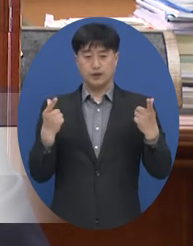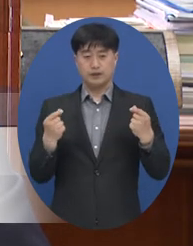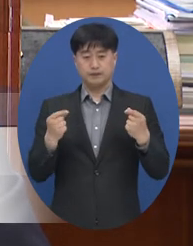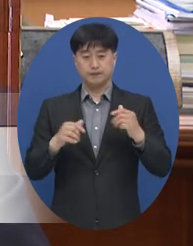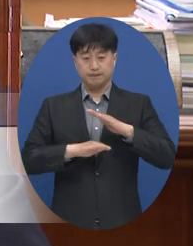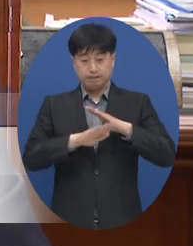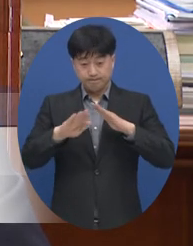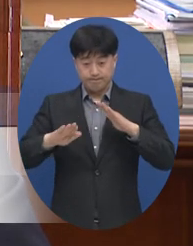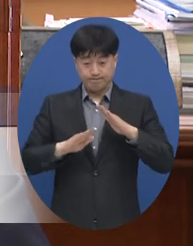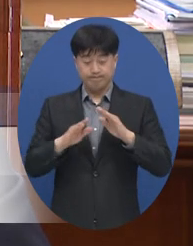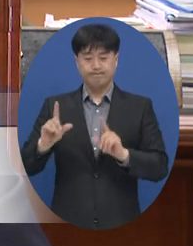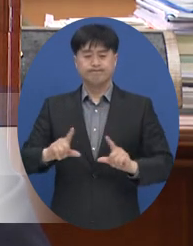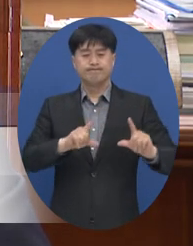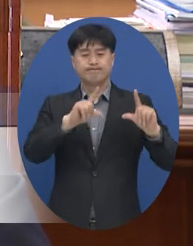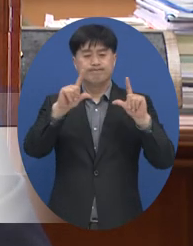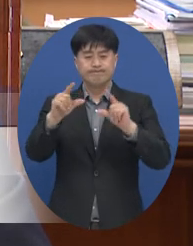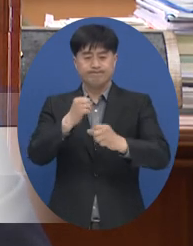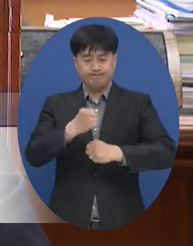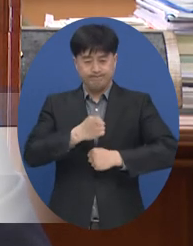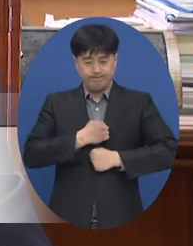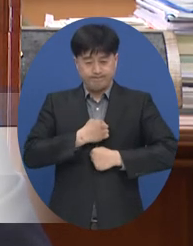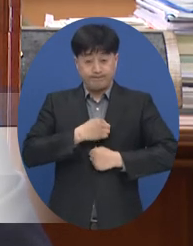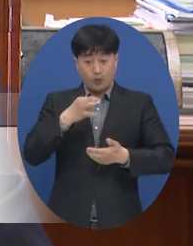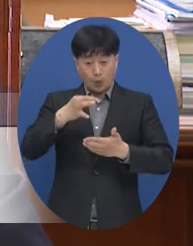불씨가 됐으면 좋겠고요.